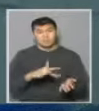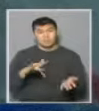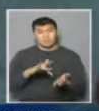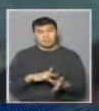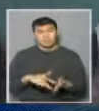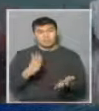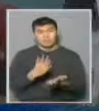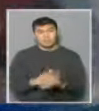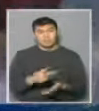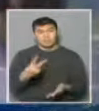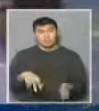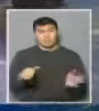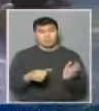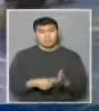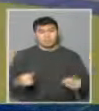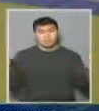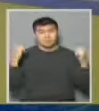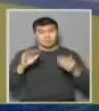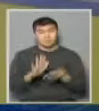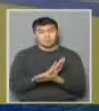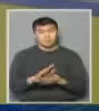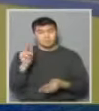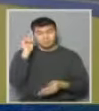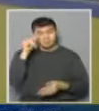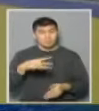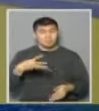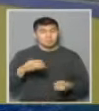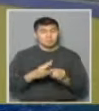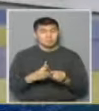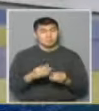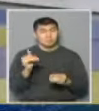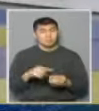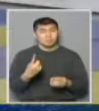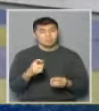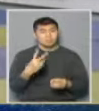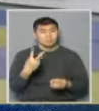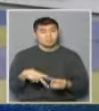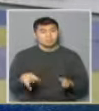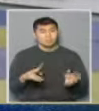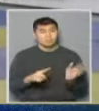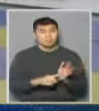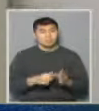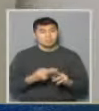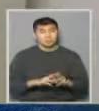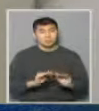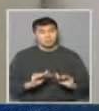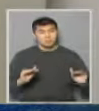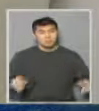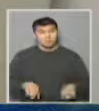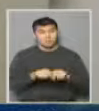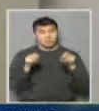центра. Всего по 26 видам спорта бесплатно тренируются 14 127 детей. В конце года планируется